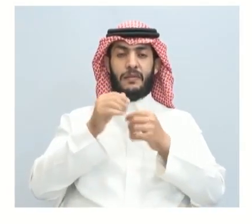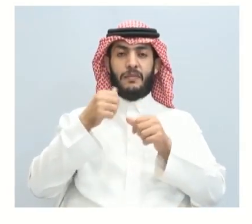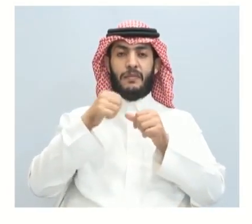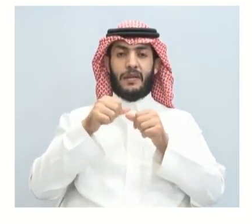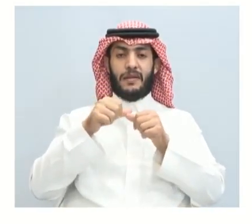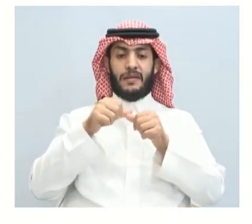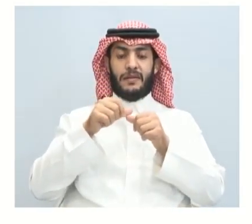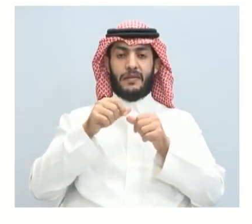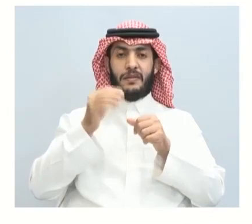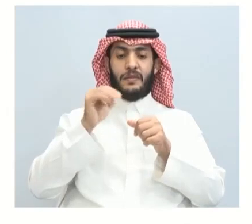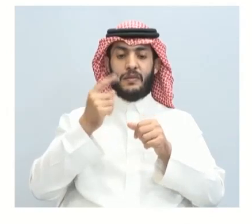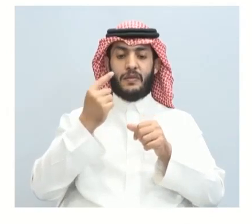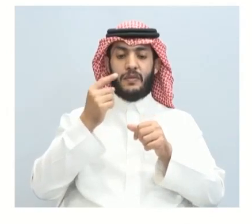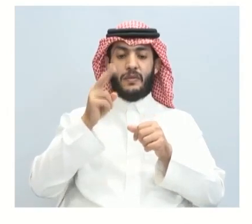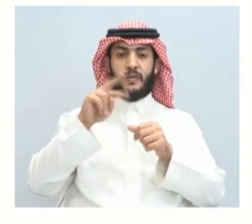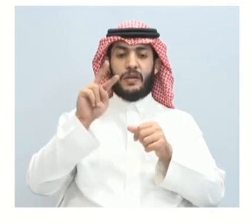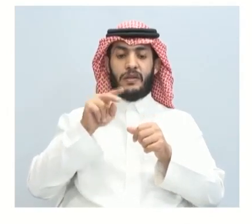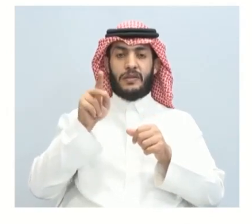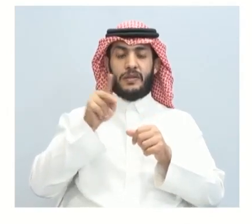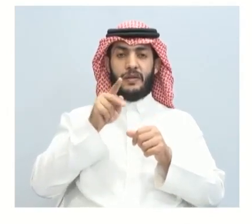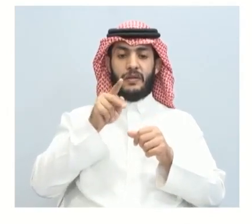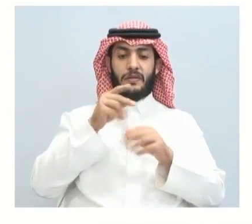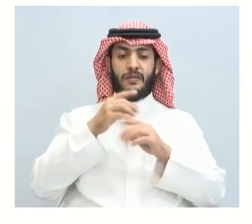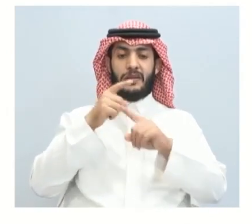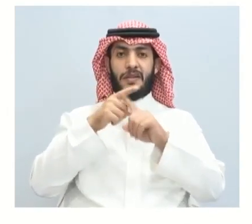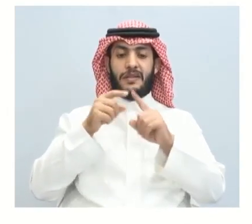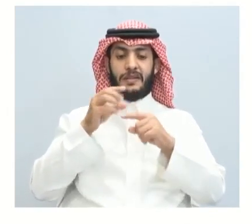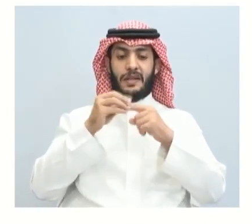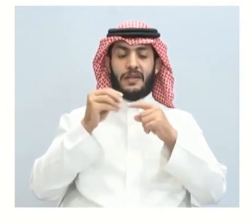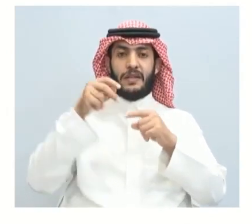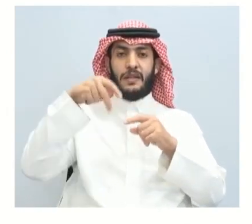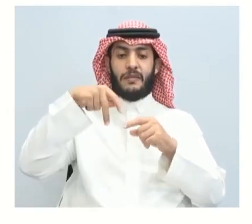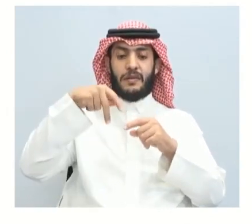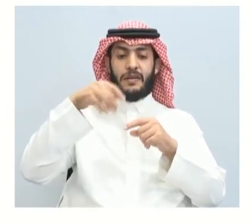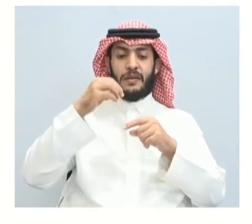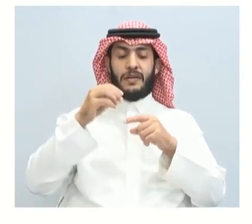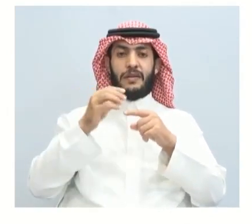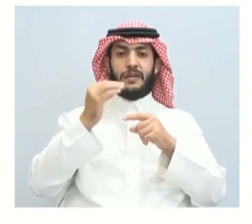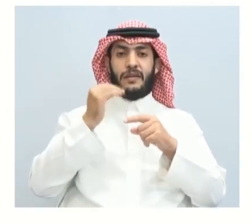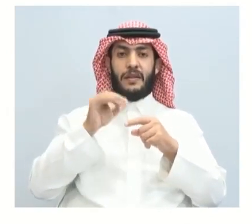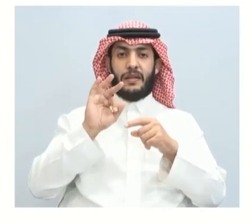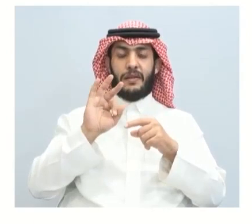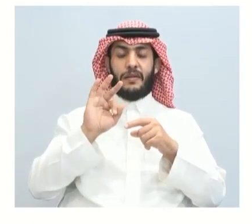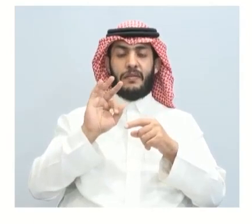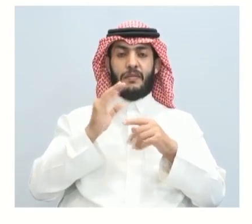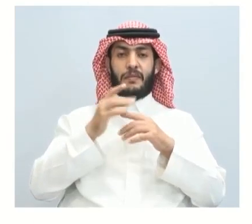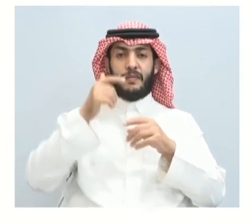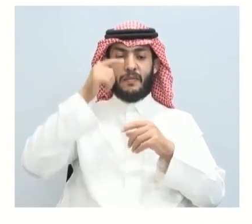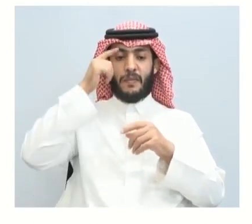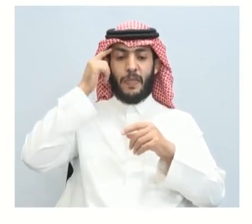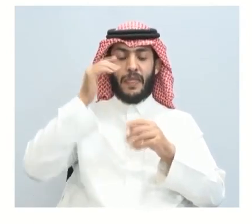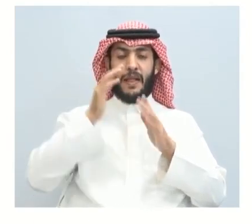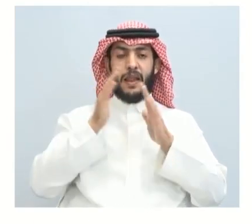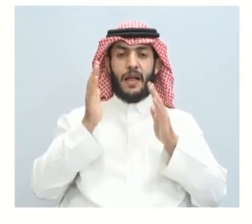لي ايش يبقى لي واي تساوي اكس زئ 8 تقسيم 3 خلاص طالما ان الواي صارت